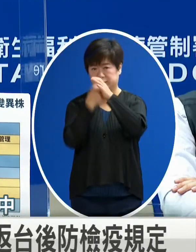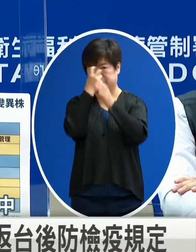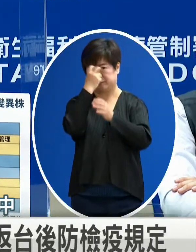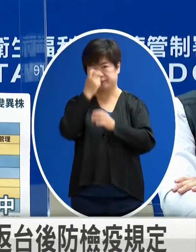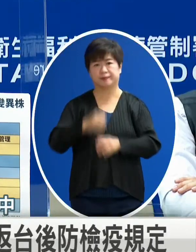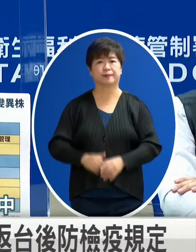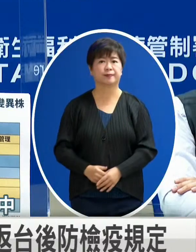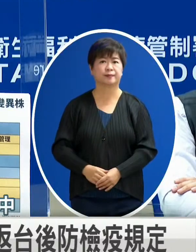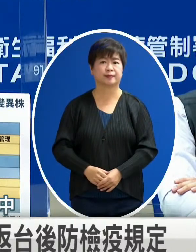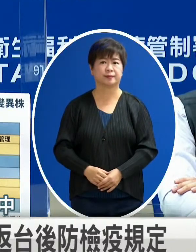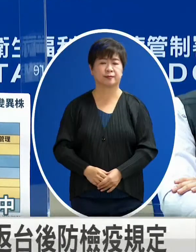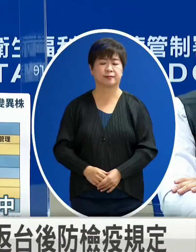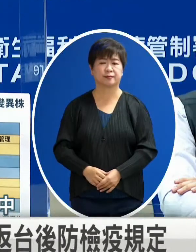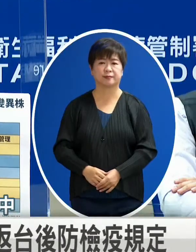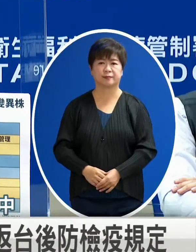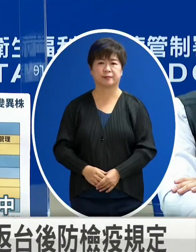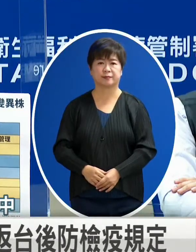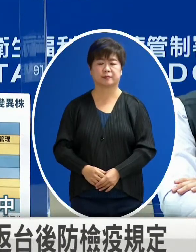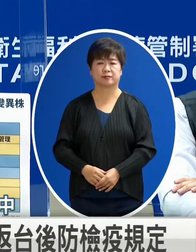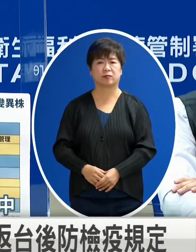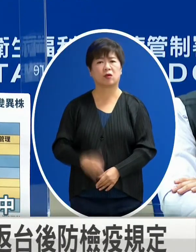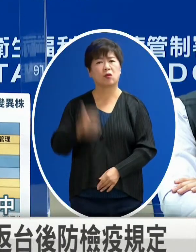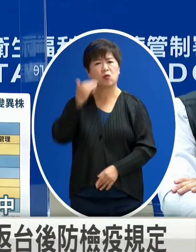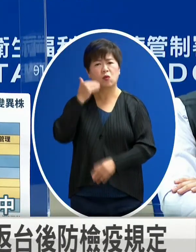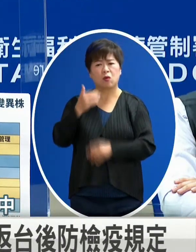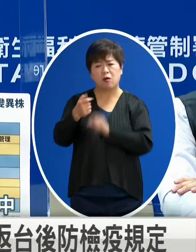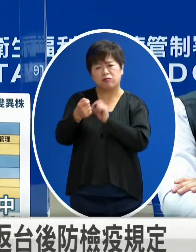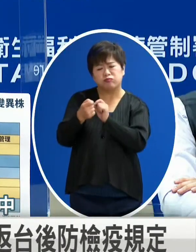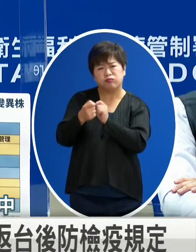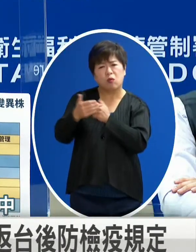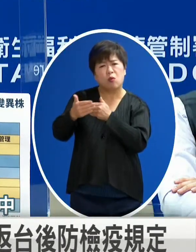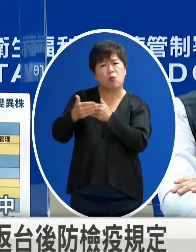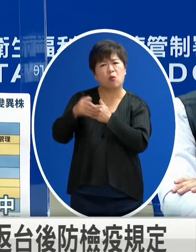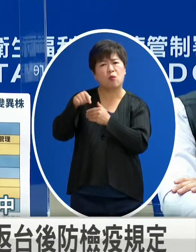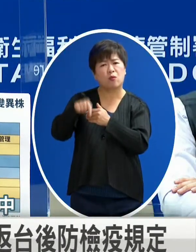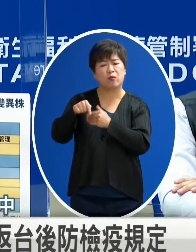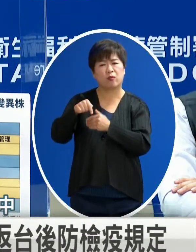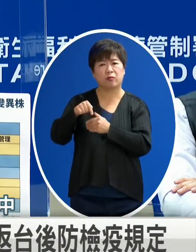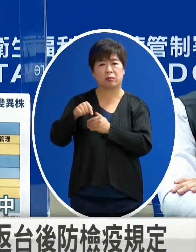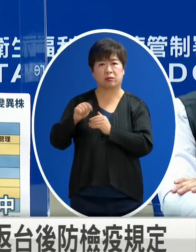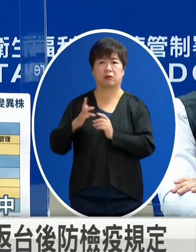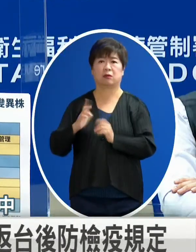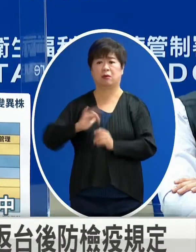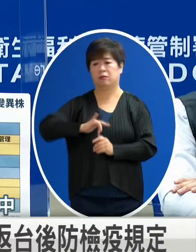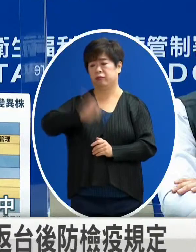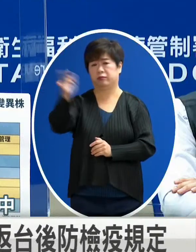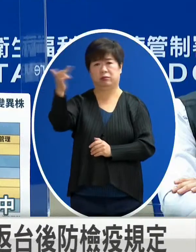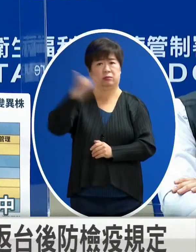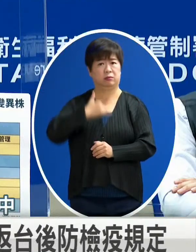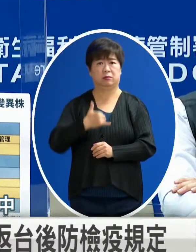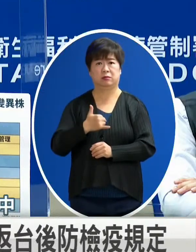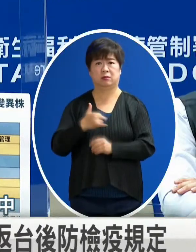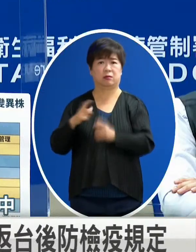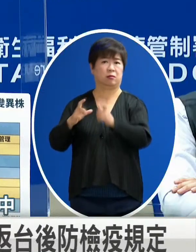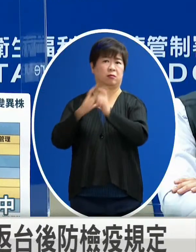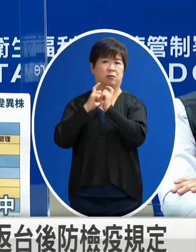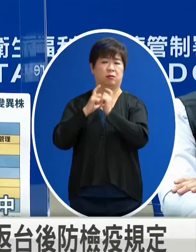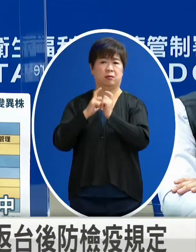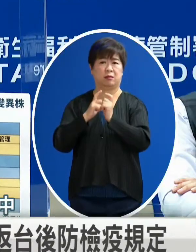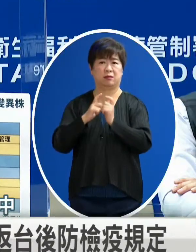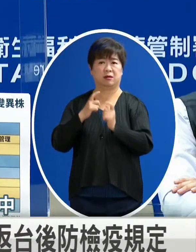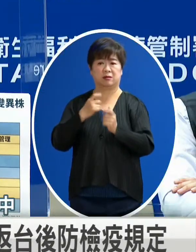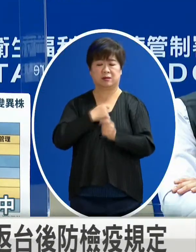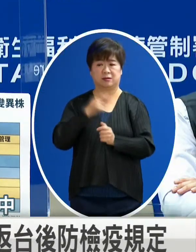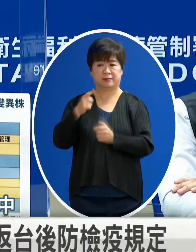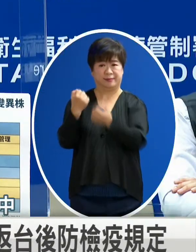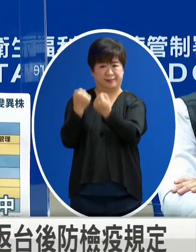剪。那至于在短程航班的哈，就是当天哈，他往返那没有进